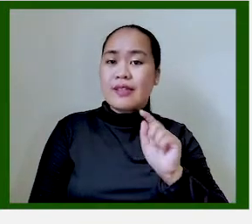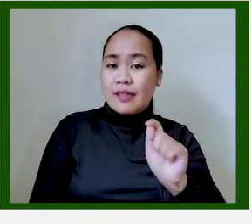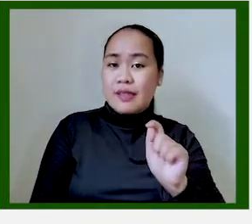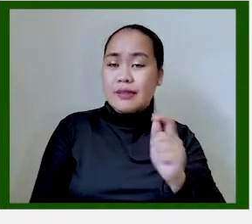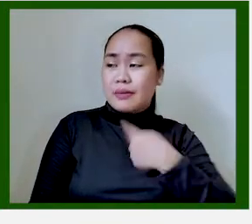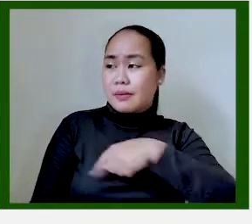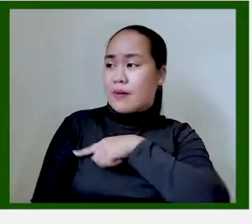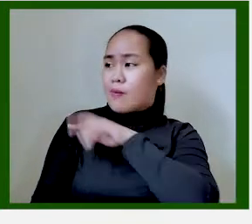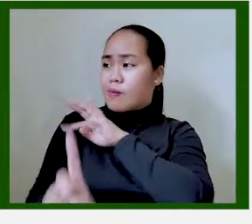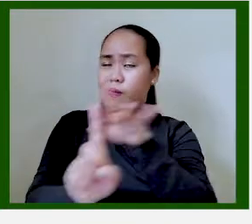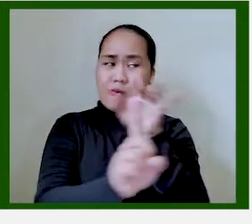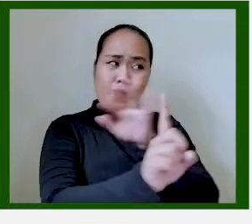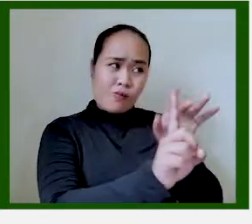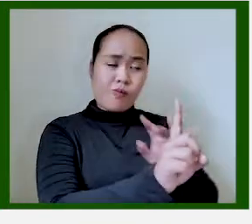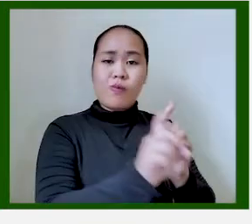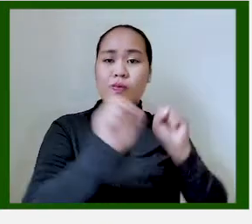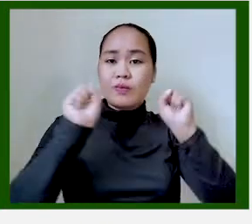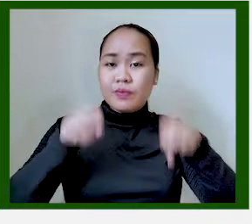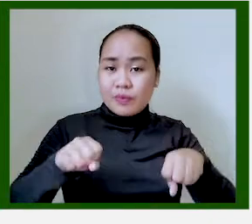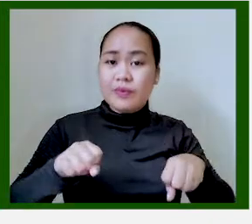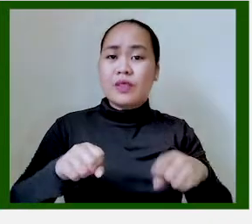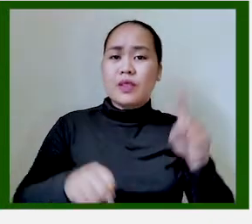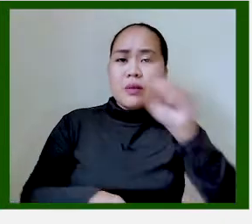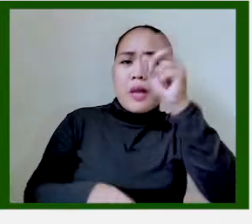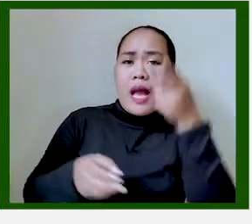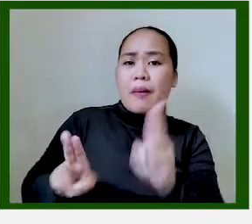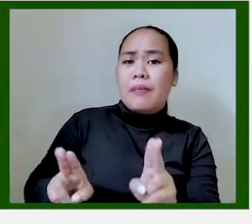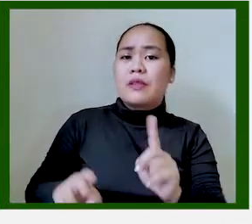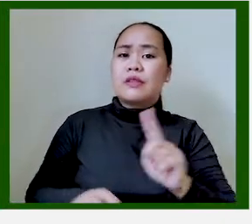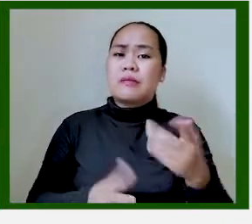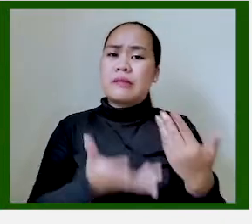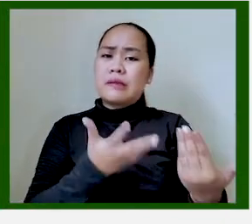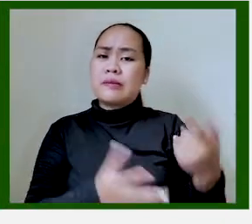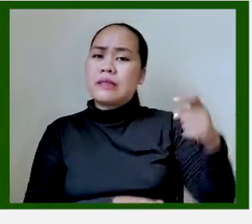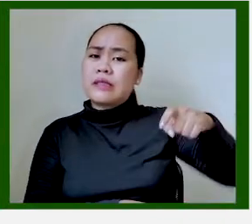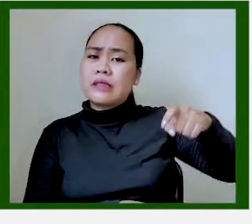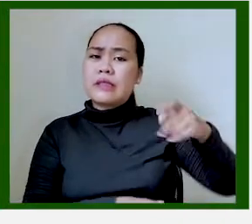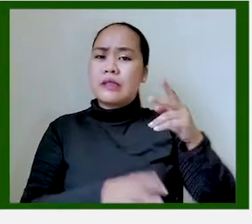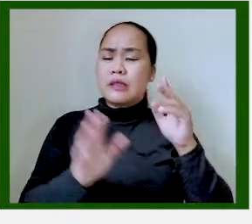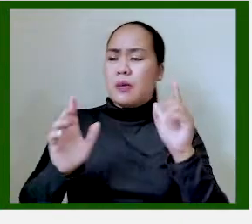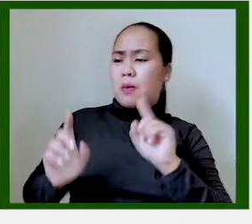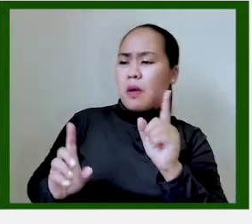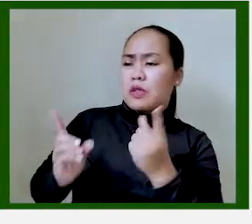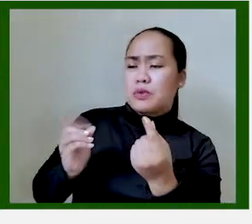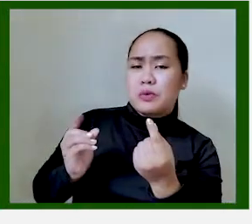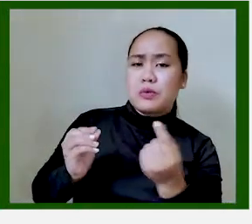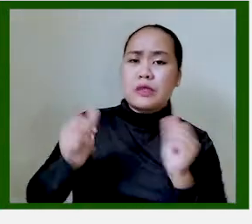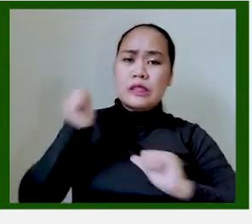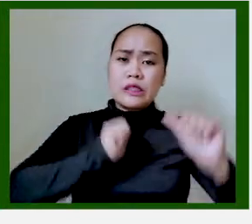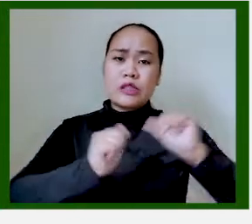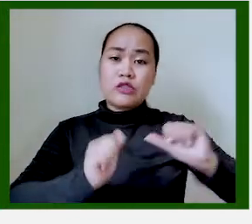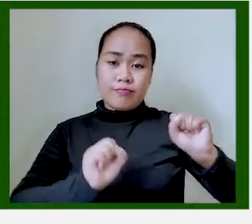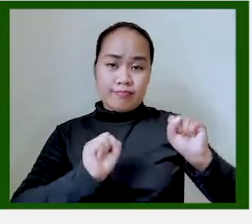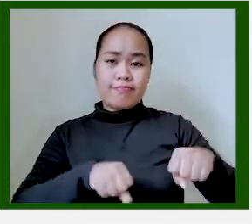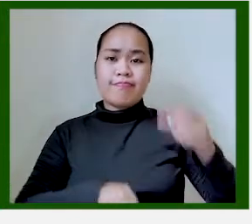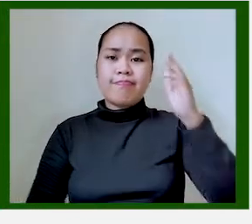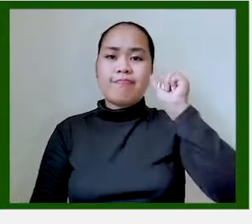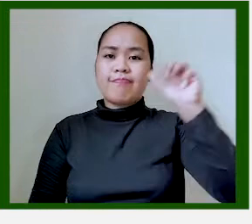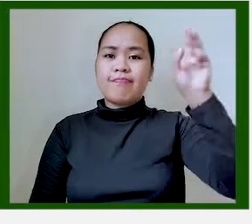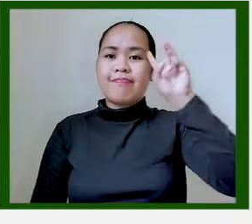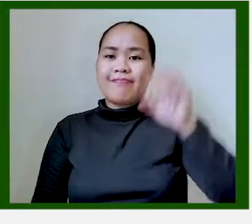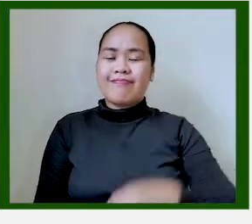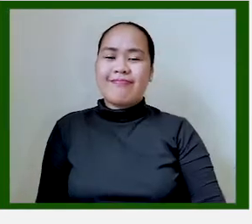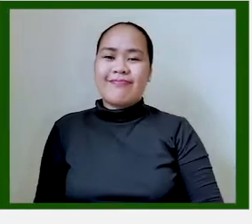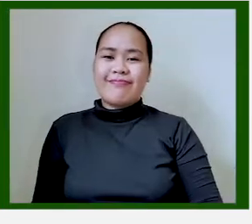natin kung merong mga kailangan na bigyan ng action kaagad. Siyempre, sa ating mga netizens,